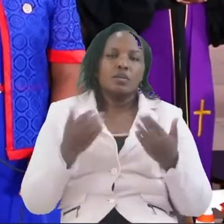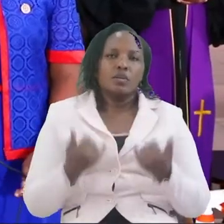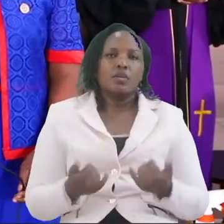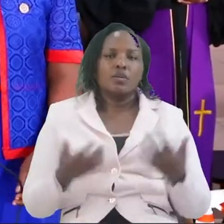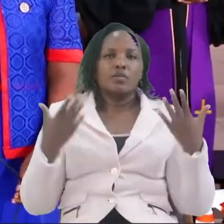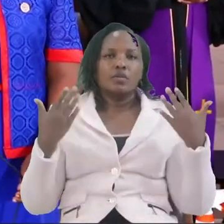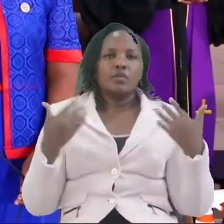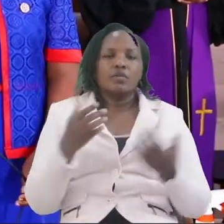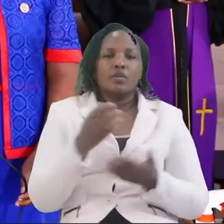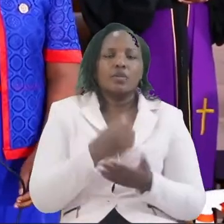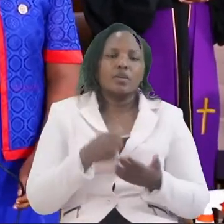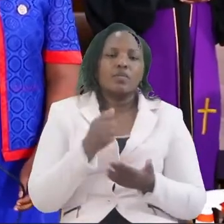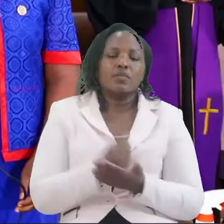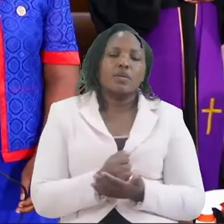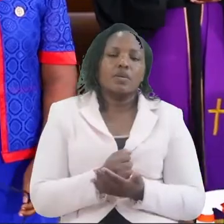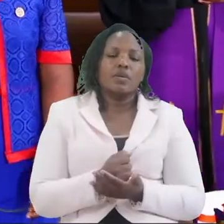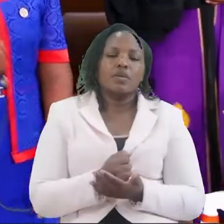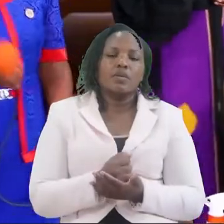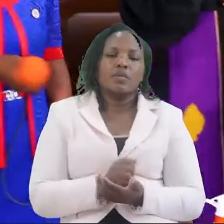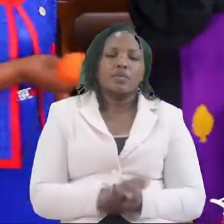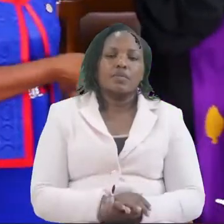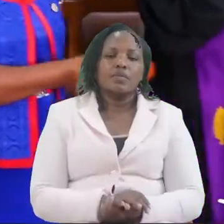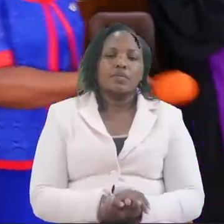hata milele. Amen.